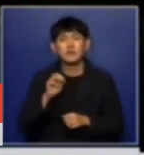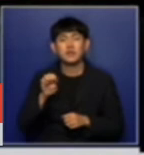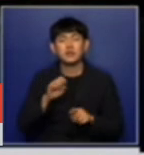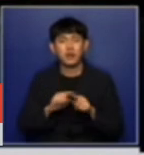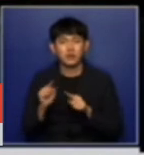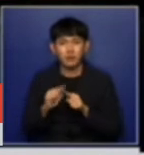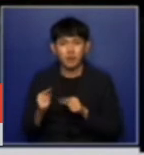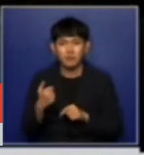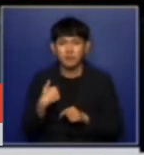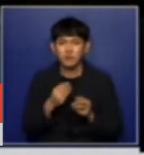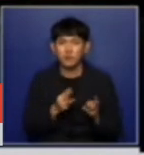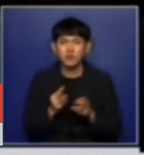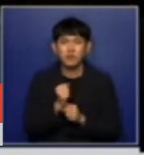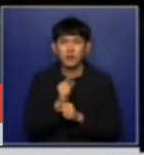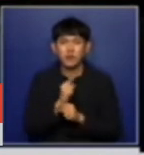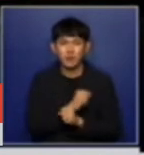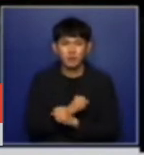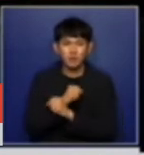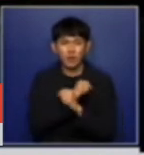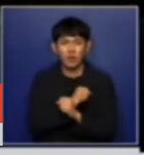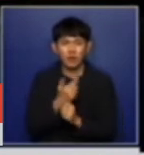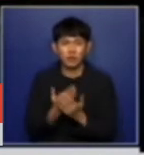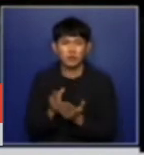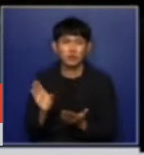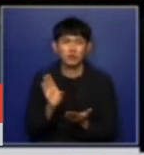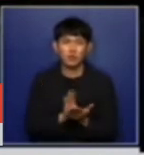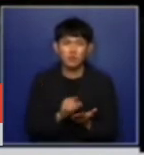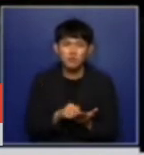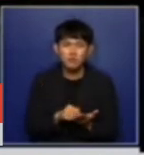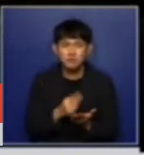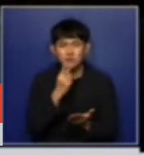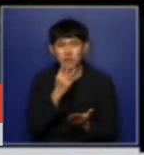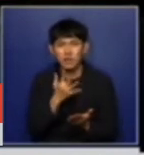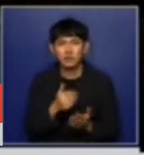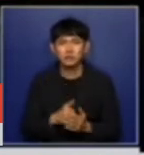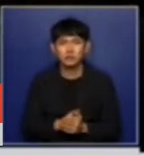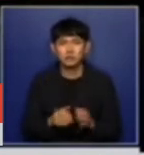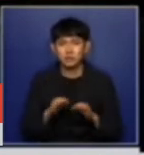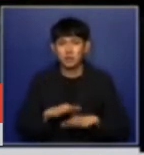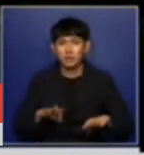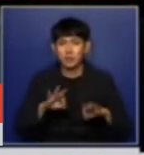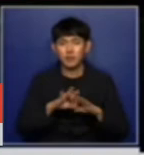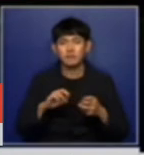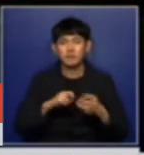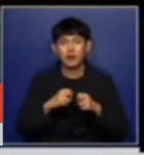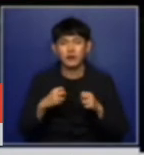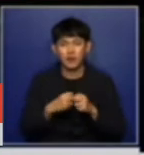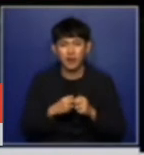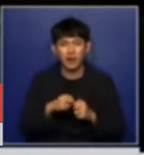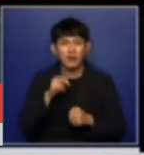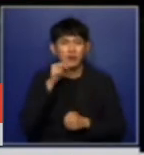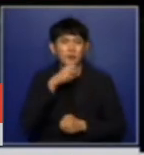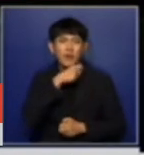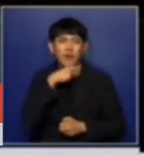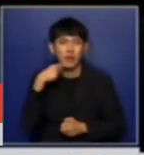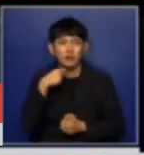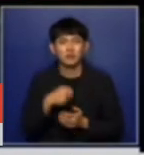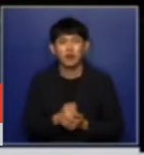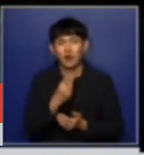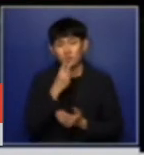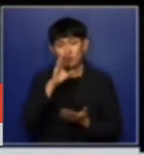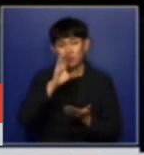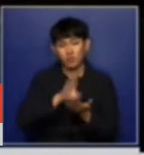มีมาตรการอันมารองรับในงบประมาณฉบับนี้ไม่เห็นและที่สำคัญเรื่องภัยแล้งผมขอไปดูที่งบกลางท่านประธ